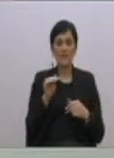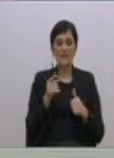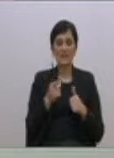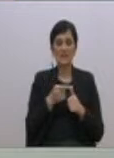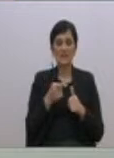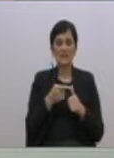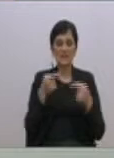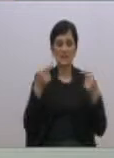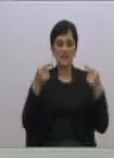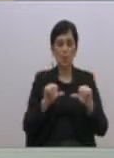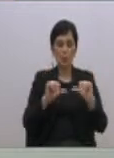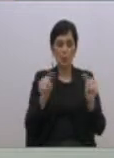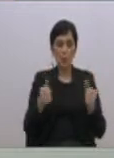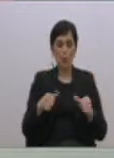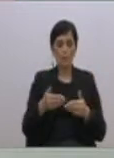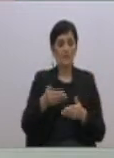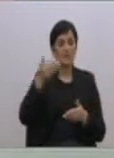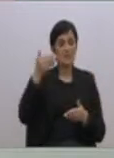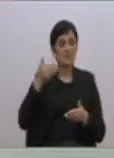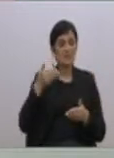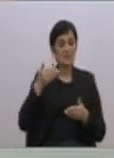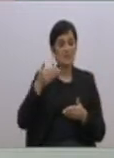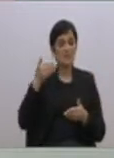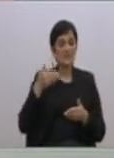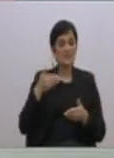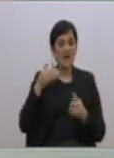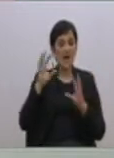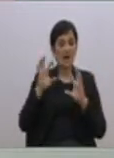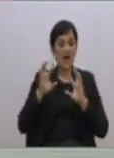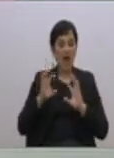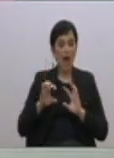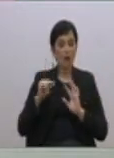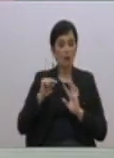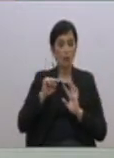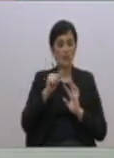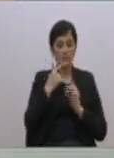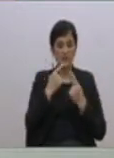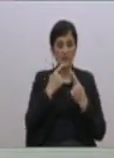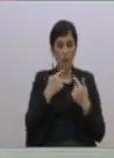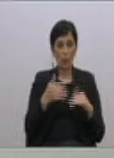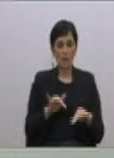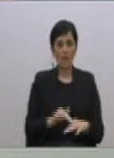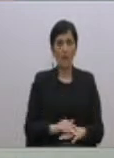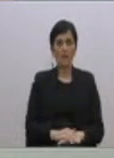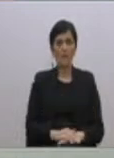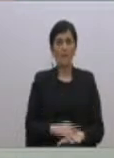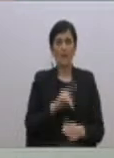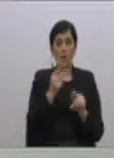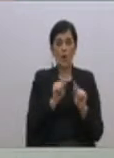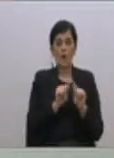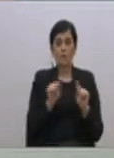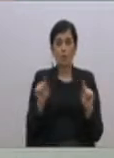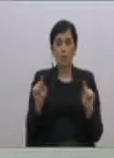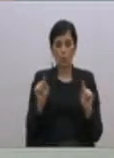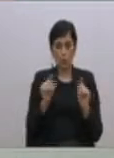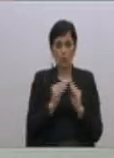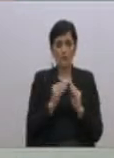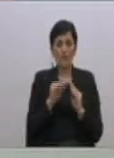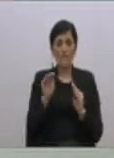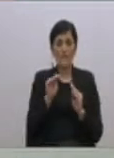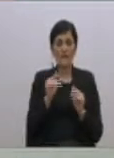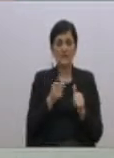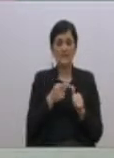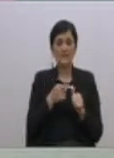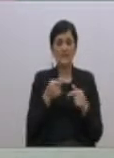დასახელება გასწორდა იმ პეტი შემთხვევაში. წინა მუხლებების კანონების შემთხვევაში ვისაუბრეთ? Კითხვები არის მეორე პუნქტს ფედერაციის